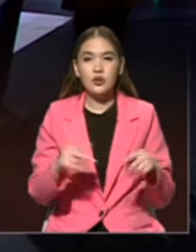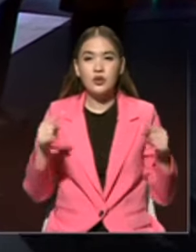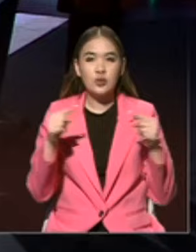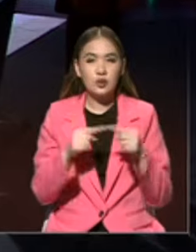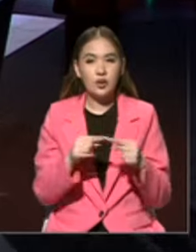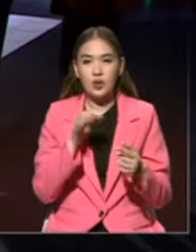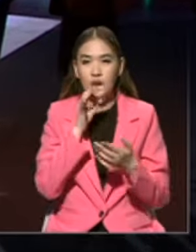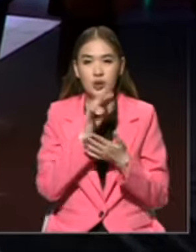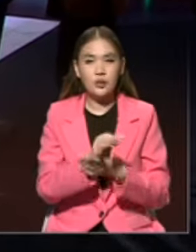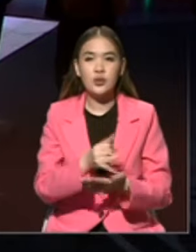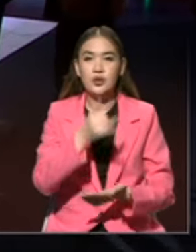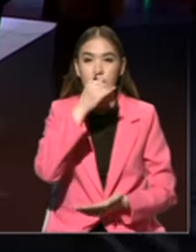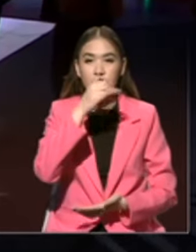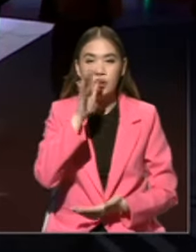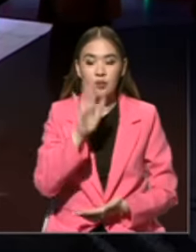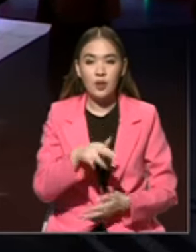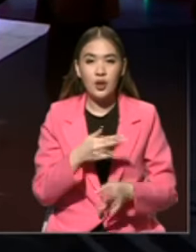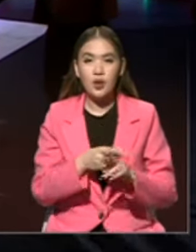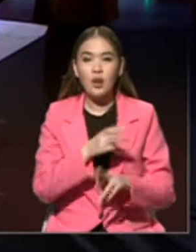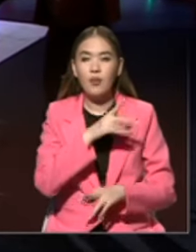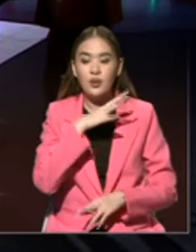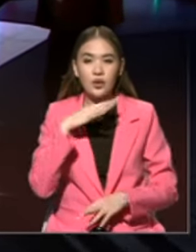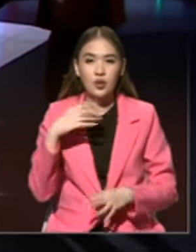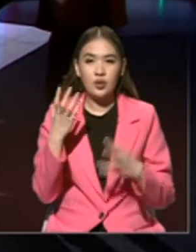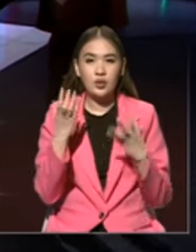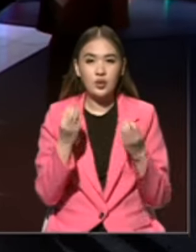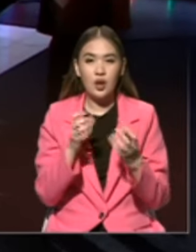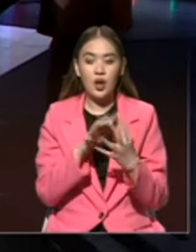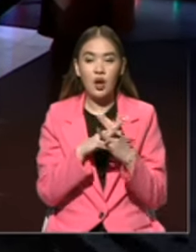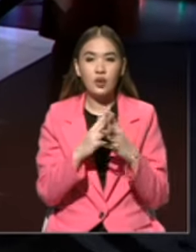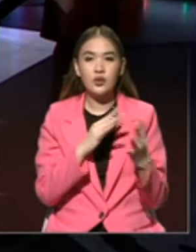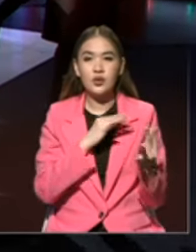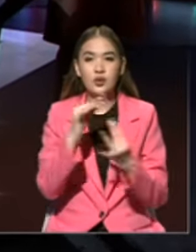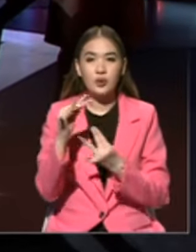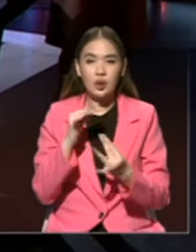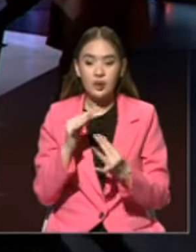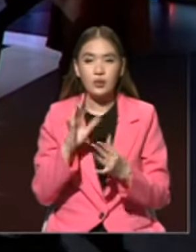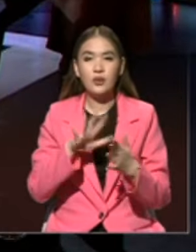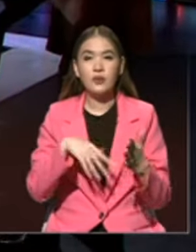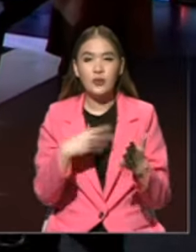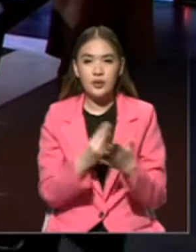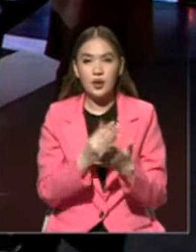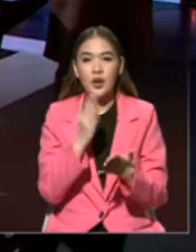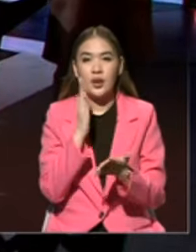емес. Өйткені көп өңірлерде де біз енді өңірлермен сөйлесіп отырамыз.